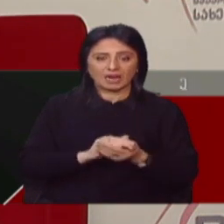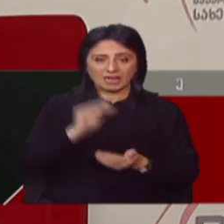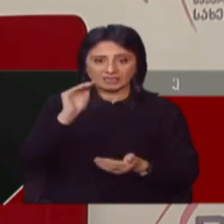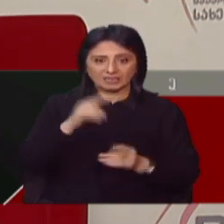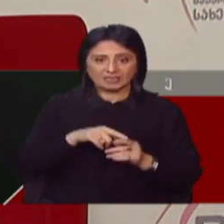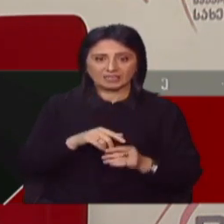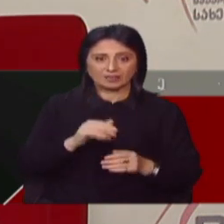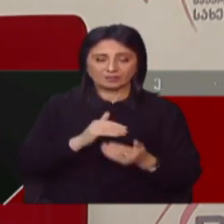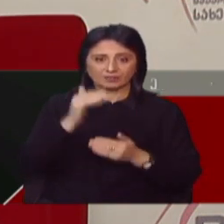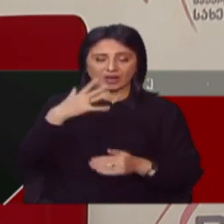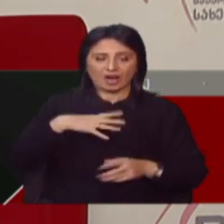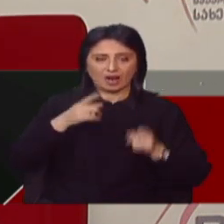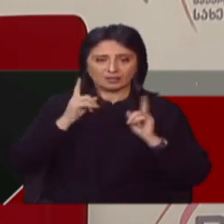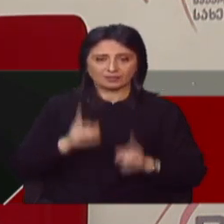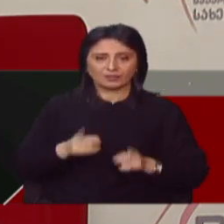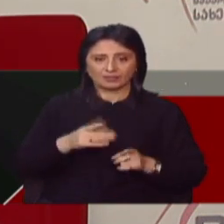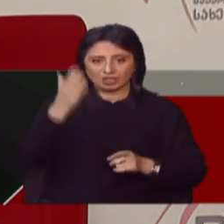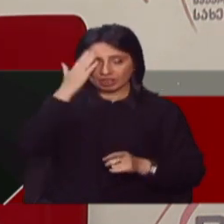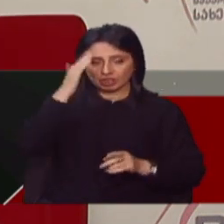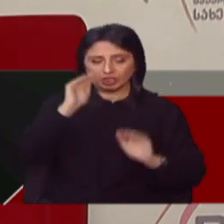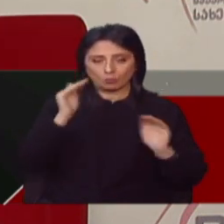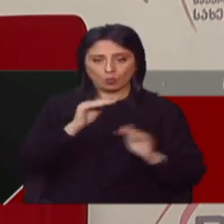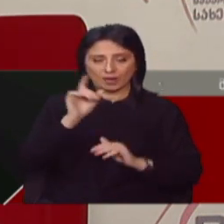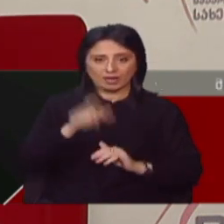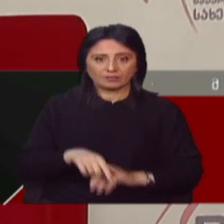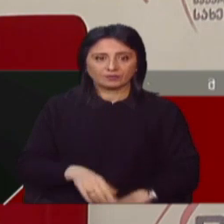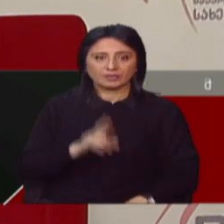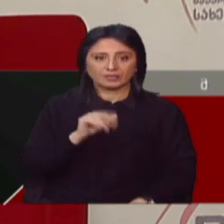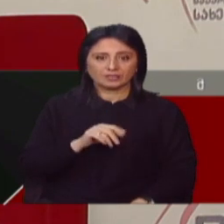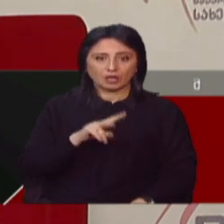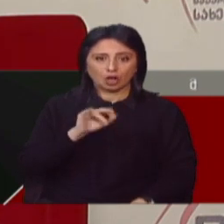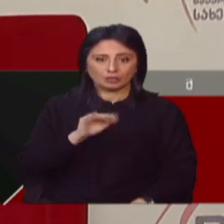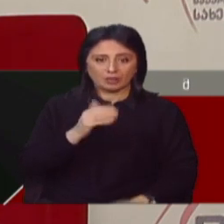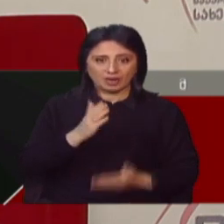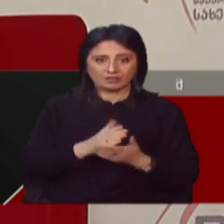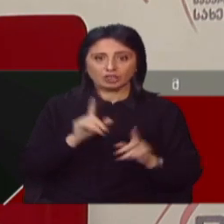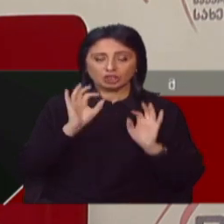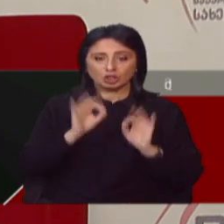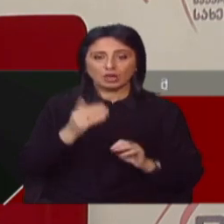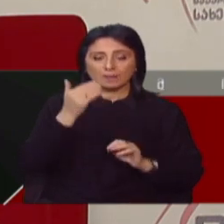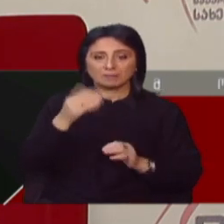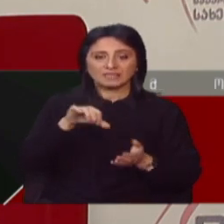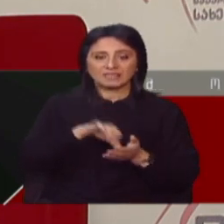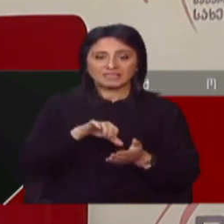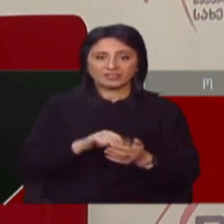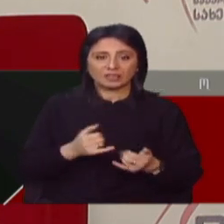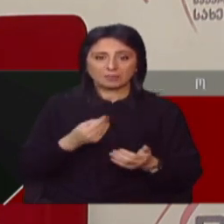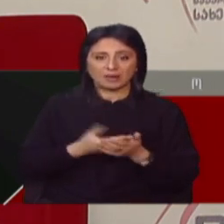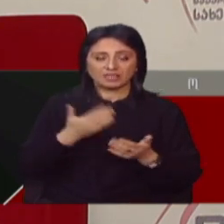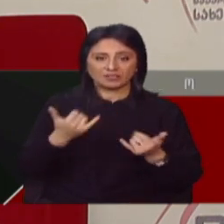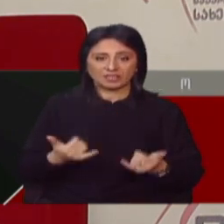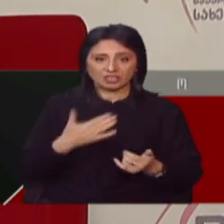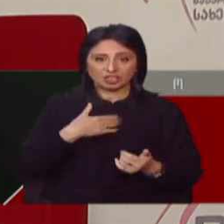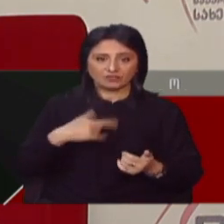da gamozrdili kartveli nijieri momgheralia da lotbari. Sored მისი წარდგენის პატივი ქონდა